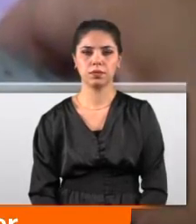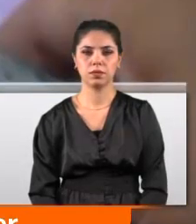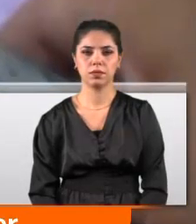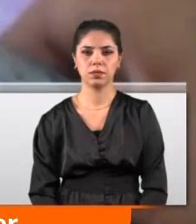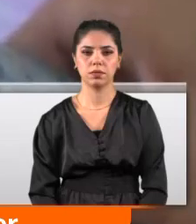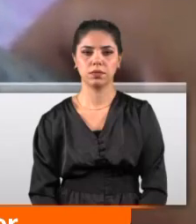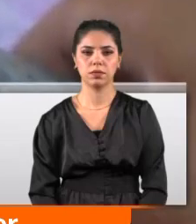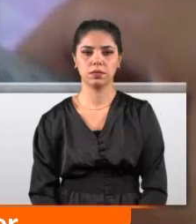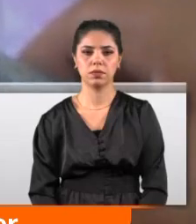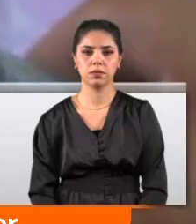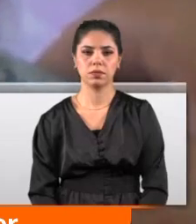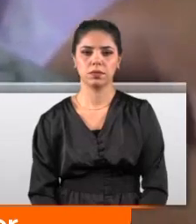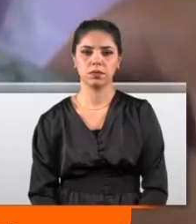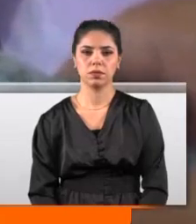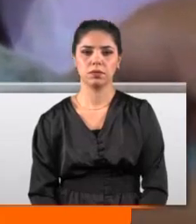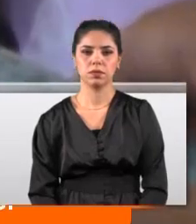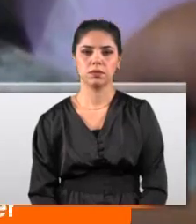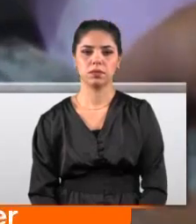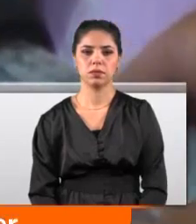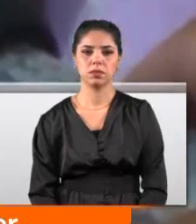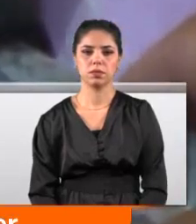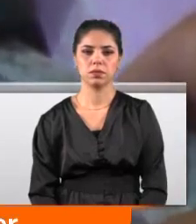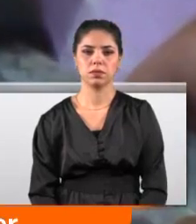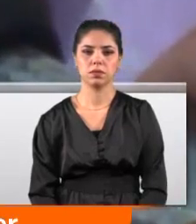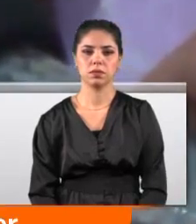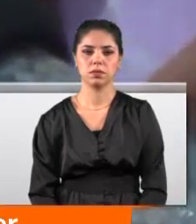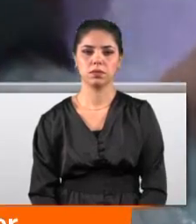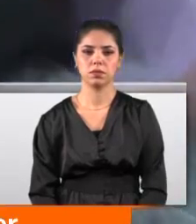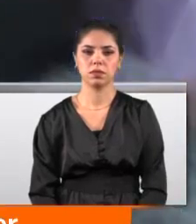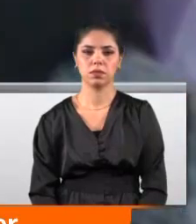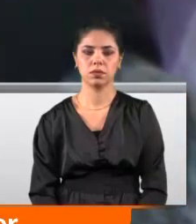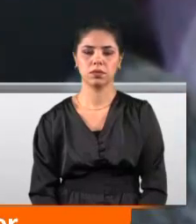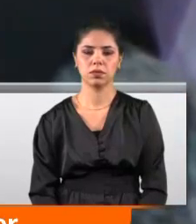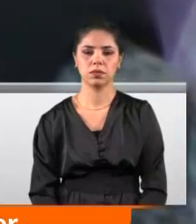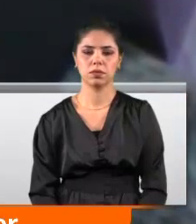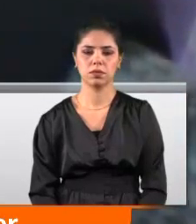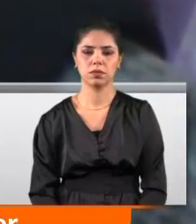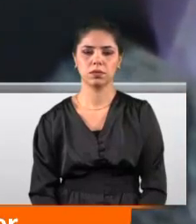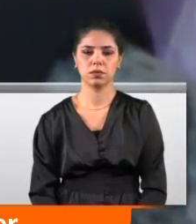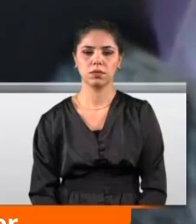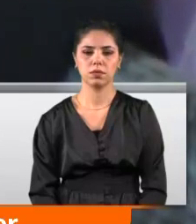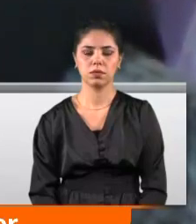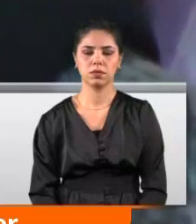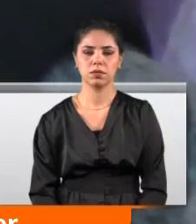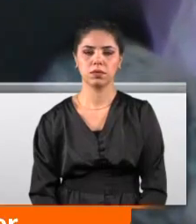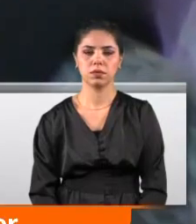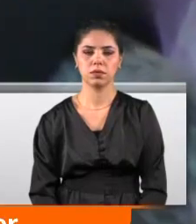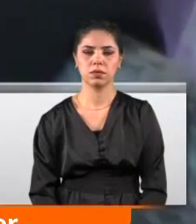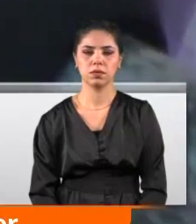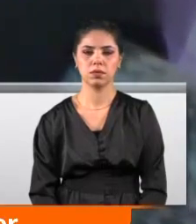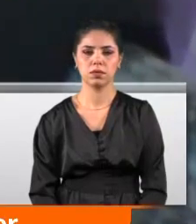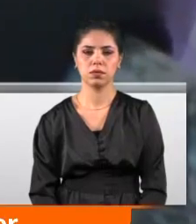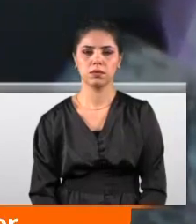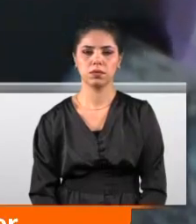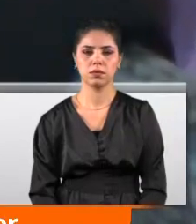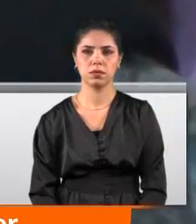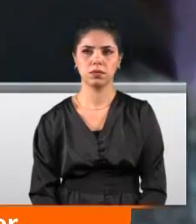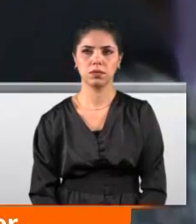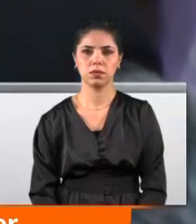Neden sıkıyor silah? Neden? Anlamıyorum. Soruyorum, silah düğünde silah sıkmak eğlence mi